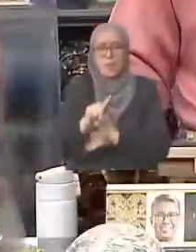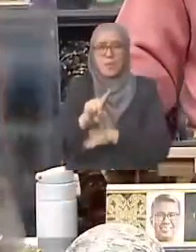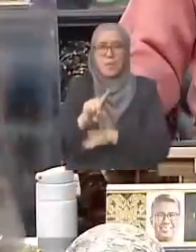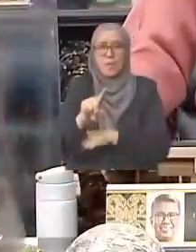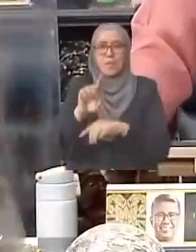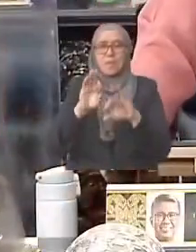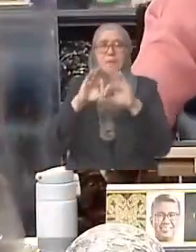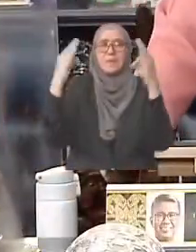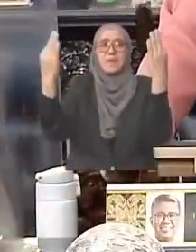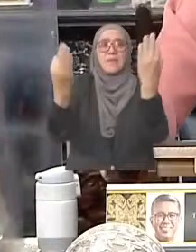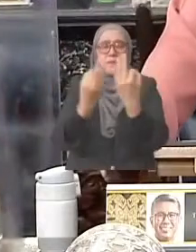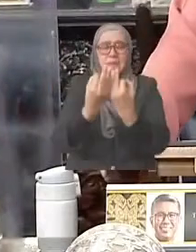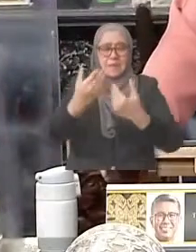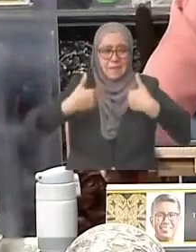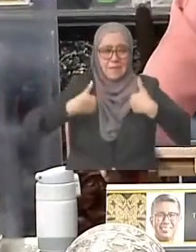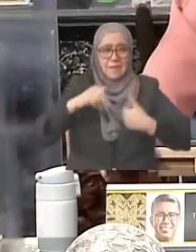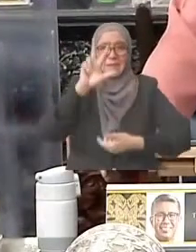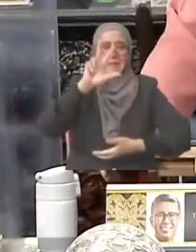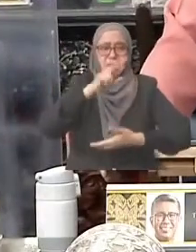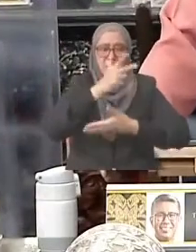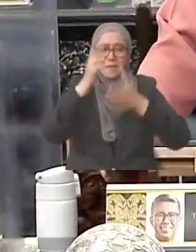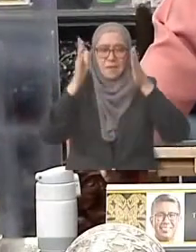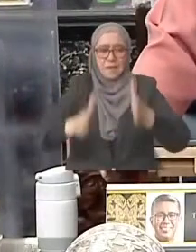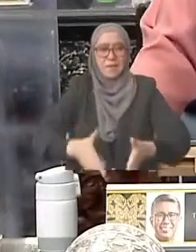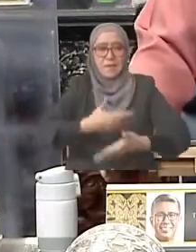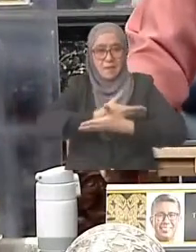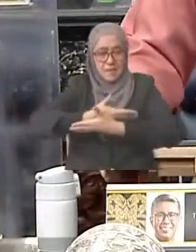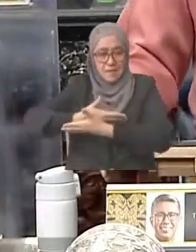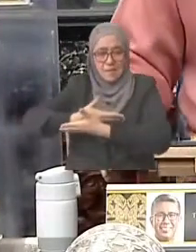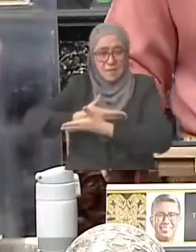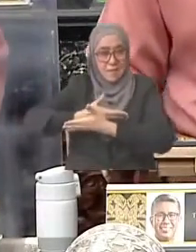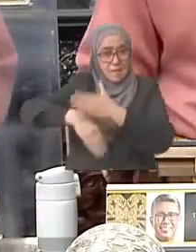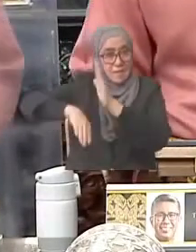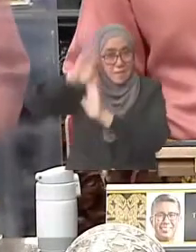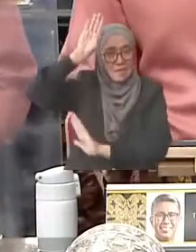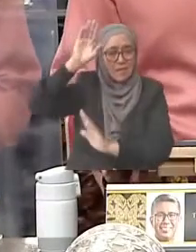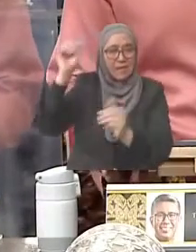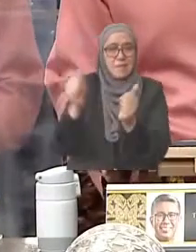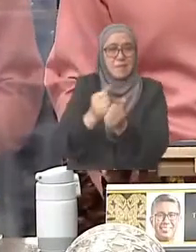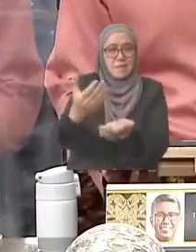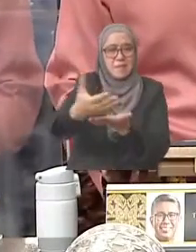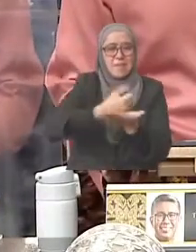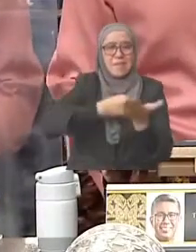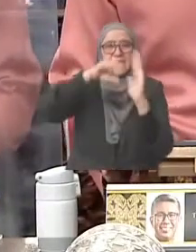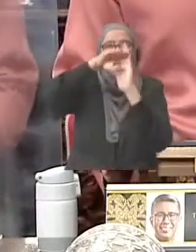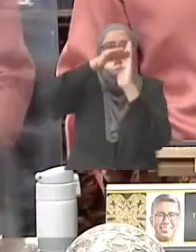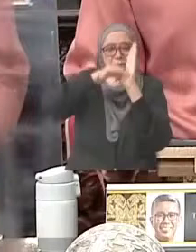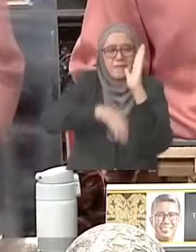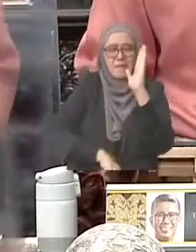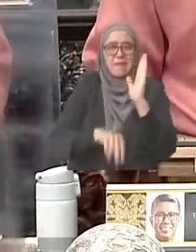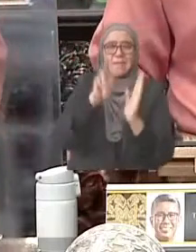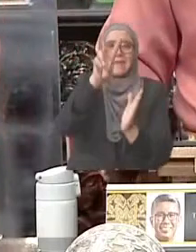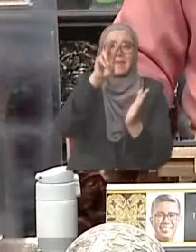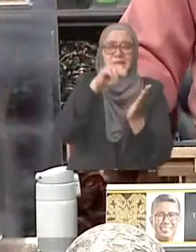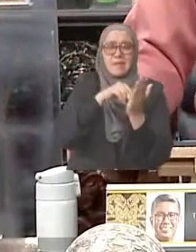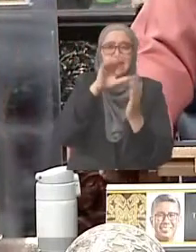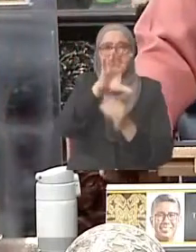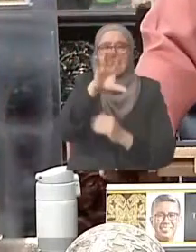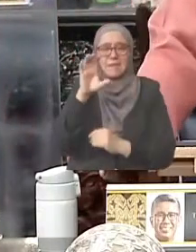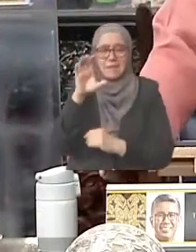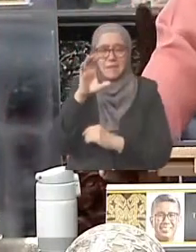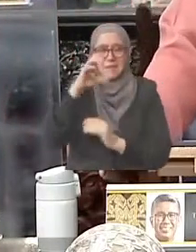yang mempunyai tiga orang anak atau lebih dengan pendapatan kurang 2500 Singgit sebulan